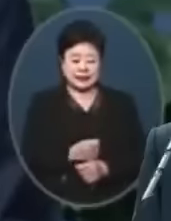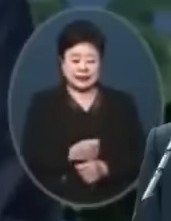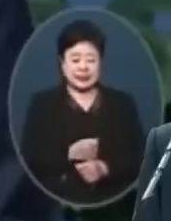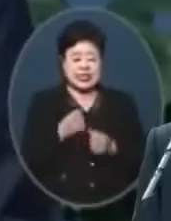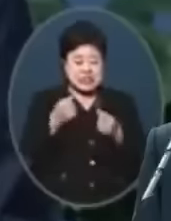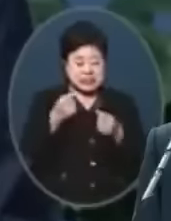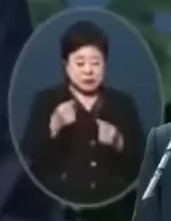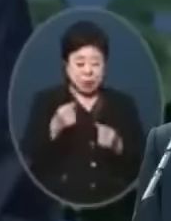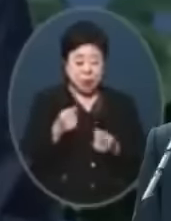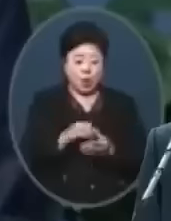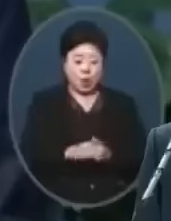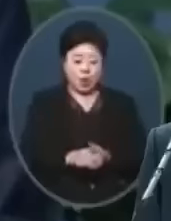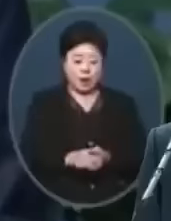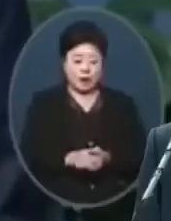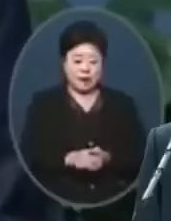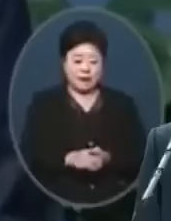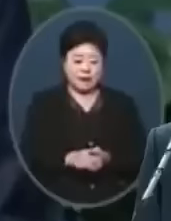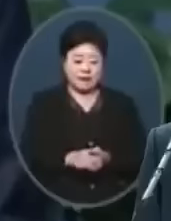힘으로